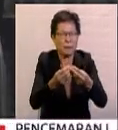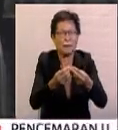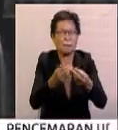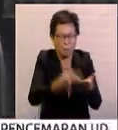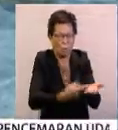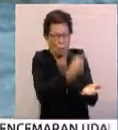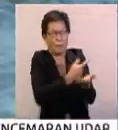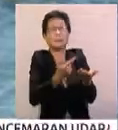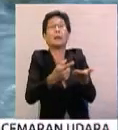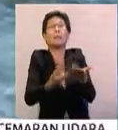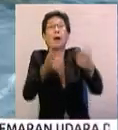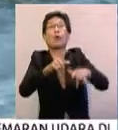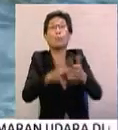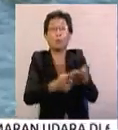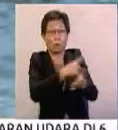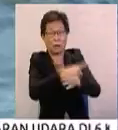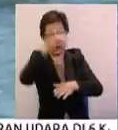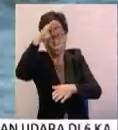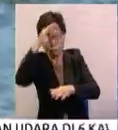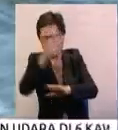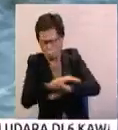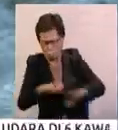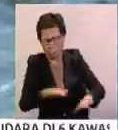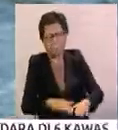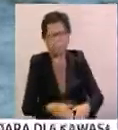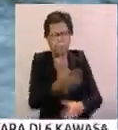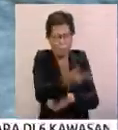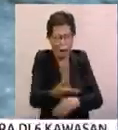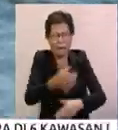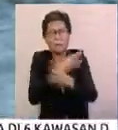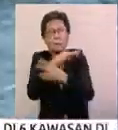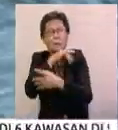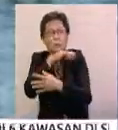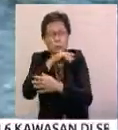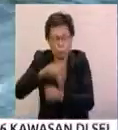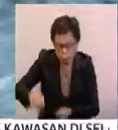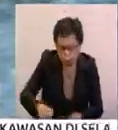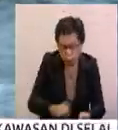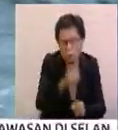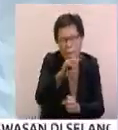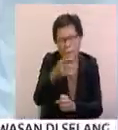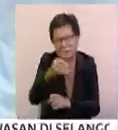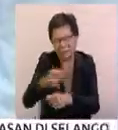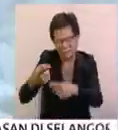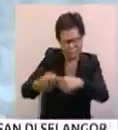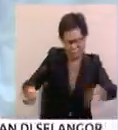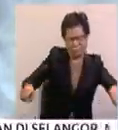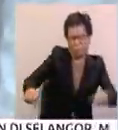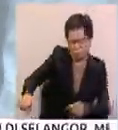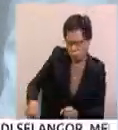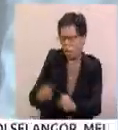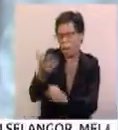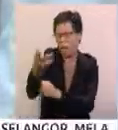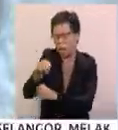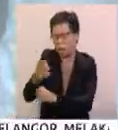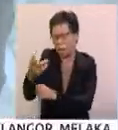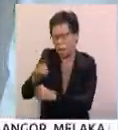minggu lepas ya. Ya, katanya kandungan bahan tercemar di Sungai Masai berbeza dengan Sungai Kim Kim.